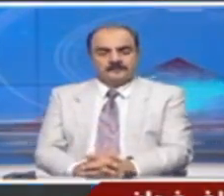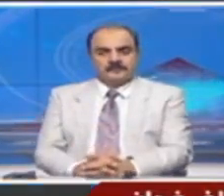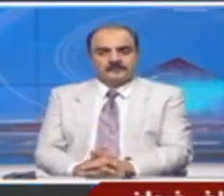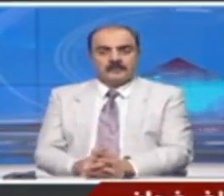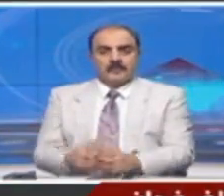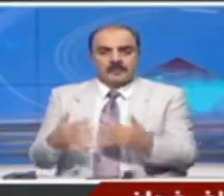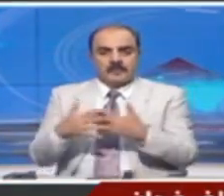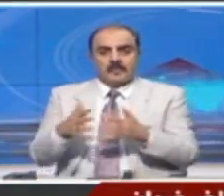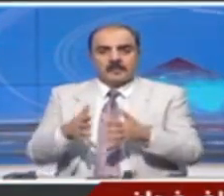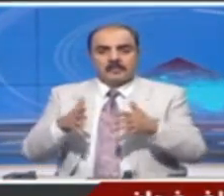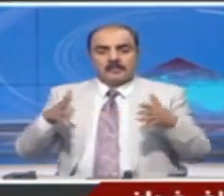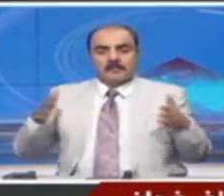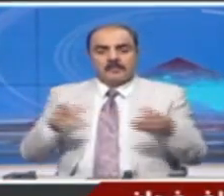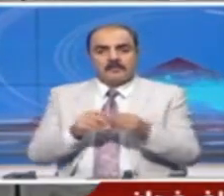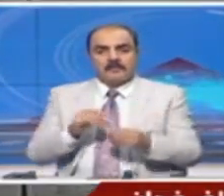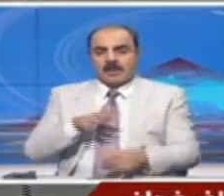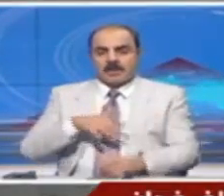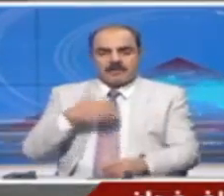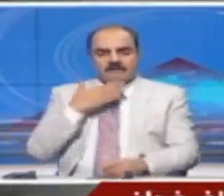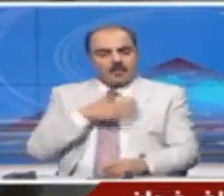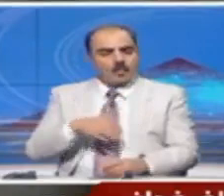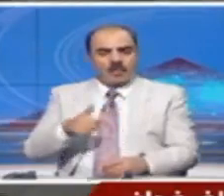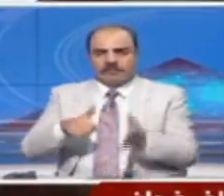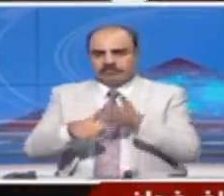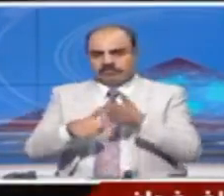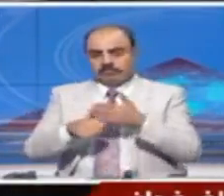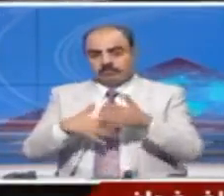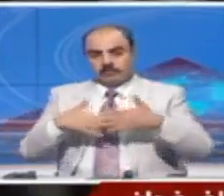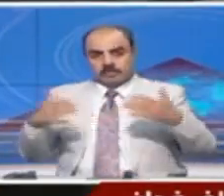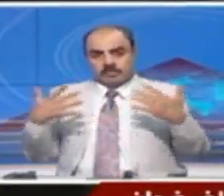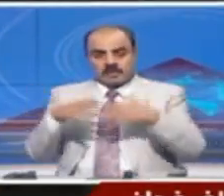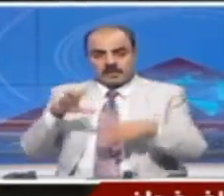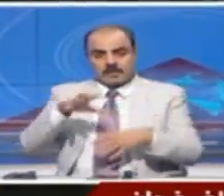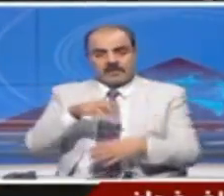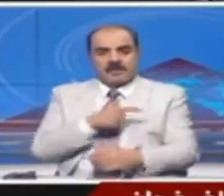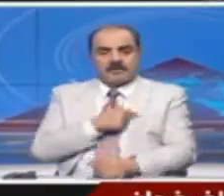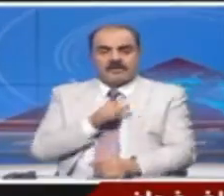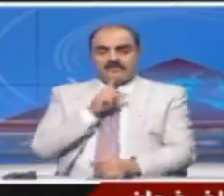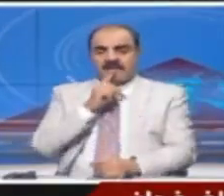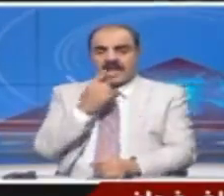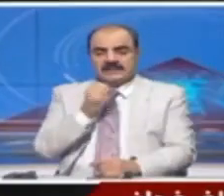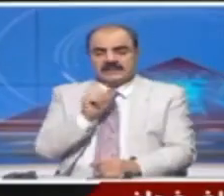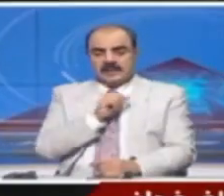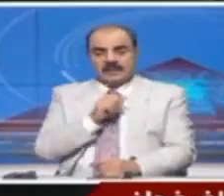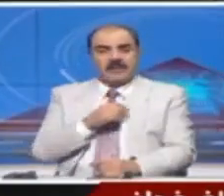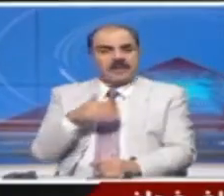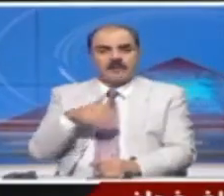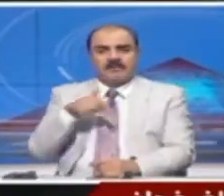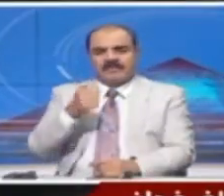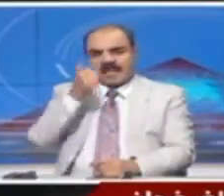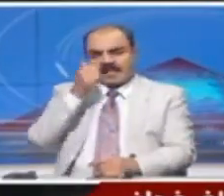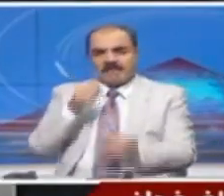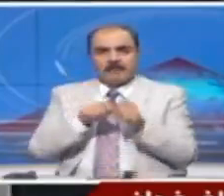أكبر مصنع لإنتاج اللقاحات في الشرق الأوسط وإفريقيا مجمع مصانع فاكسيرا، مساحة تقدر ب 6000